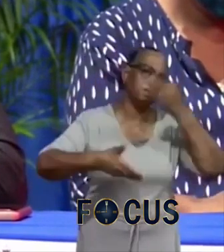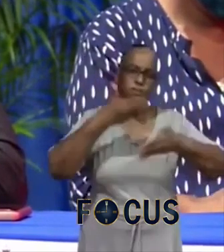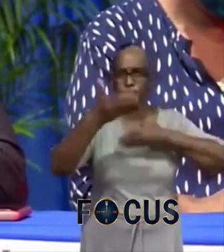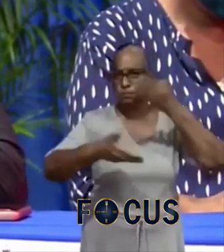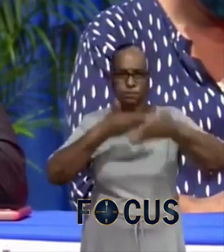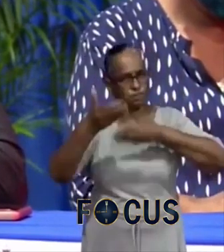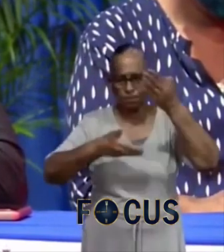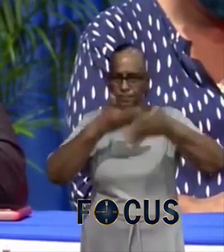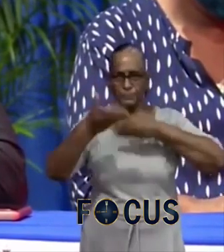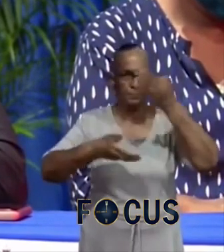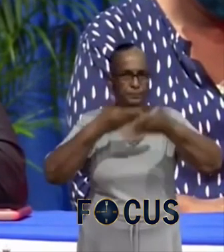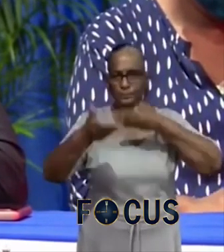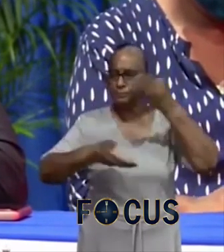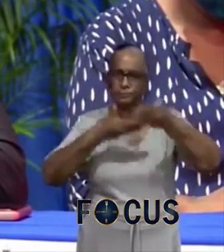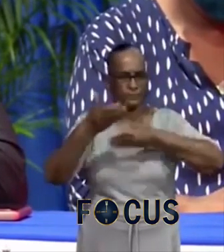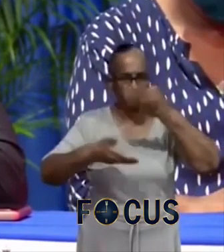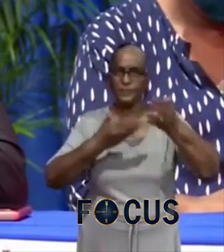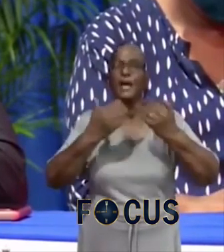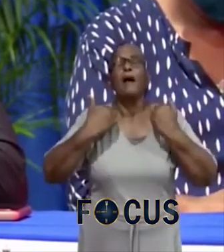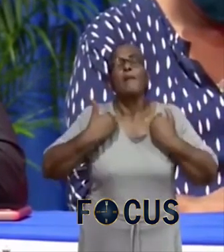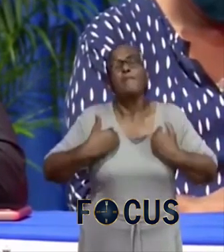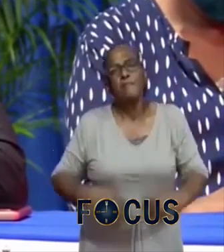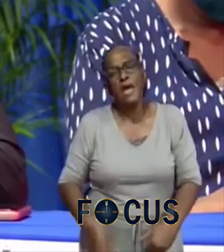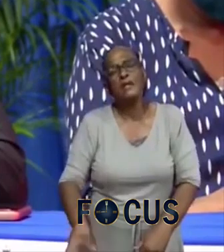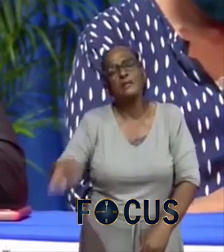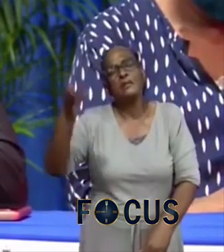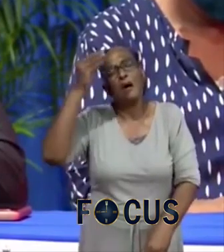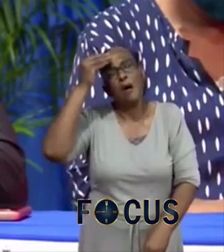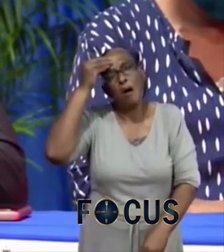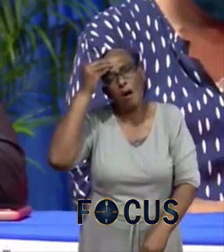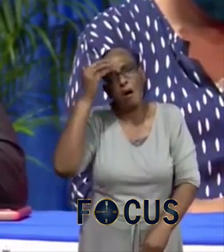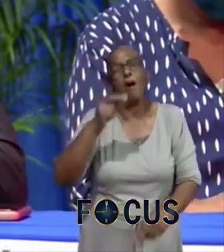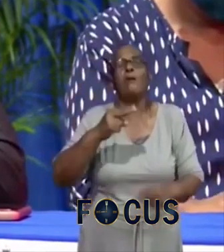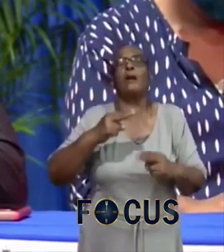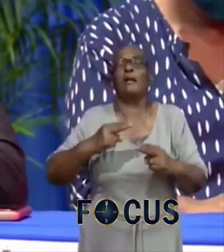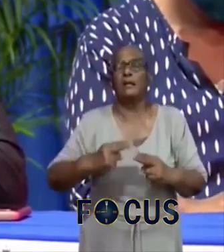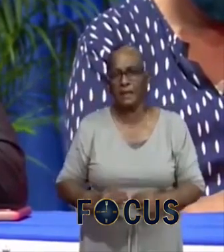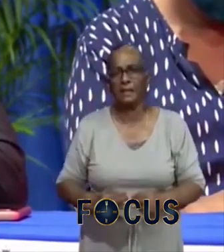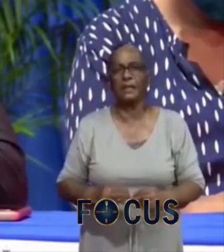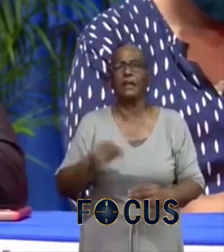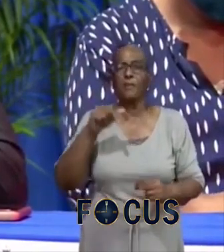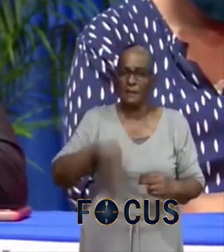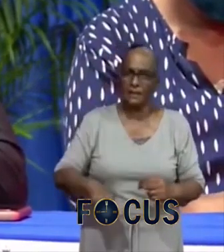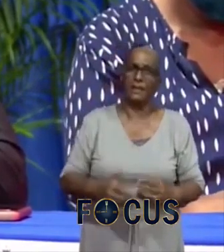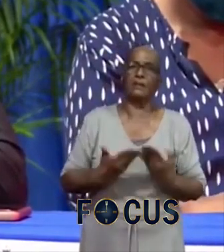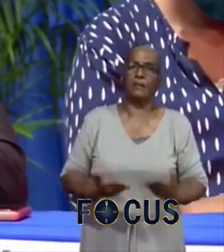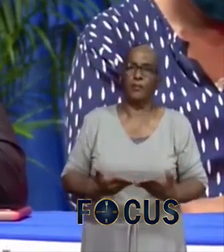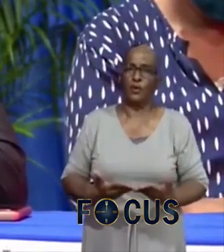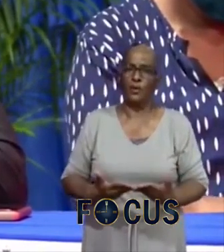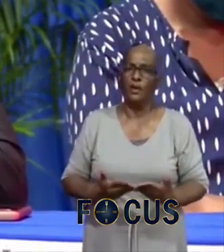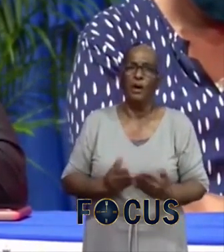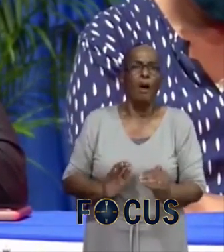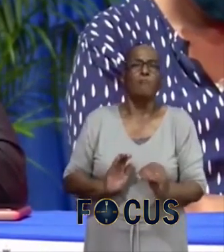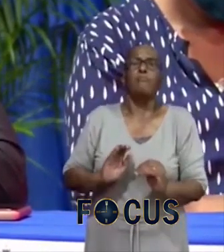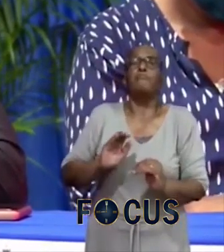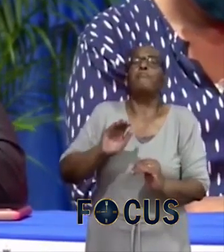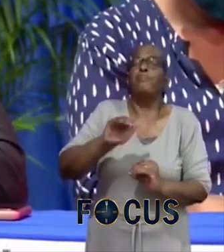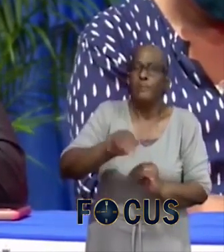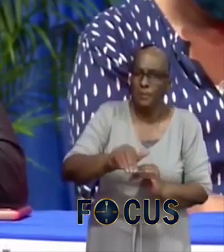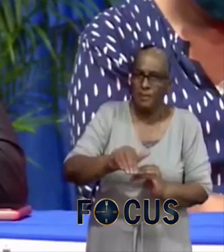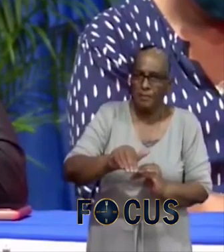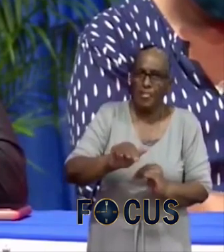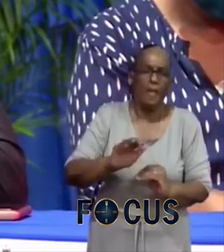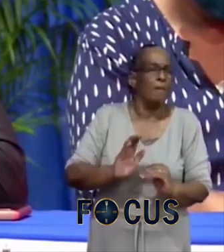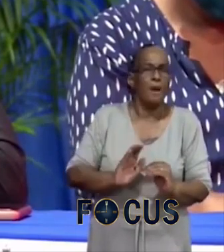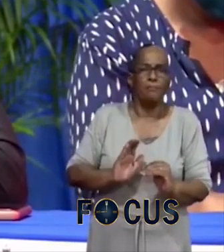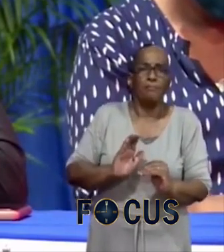uit te leggen. Mensen, houden jullie rekening hiermee. We proberen onze drempel nog niet te overschrijden, maar onze